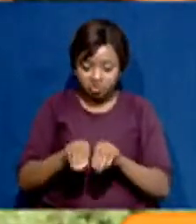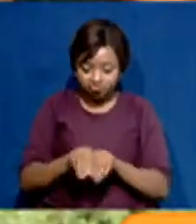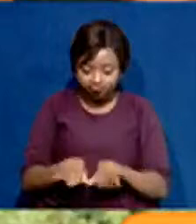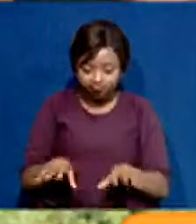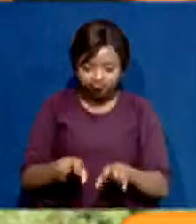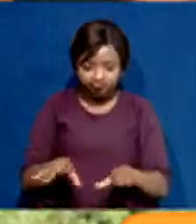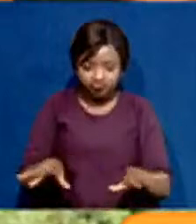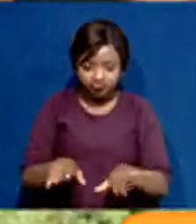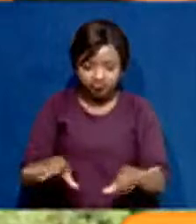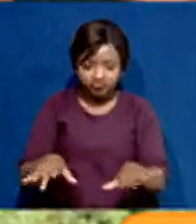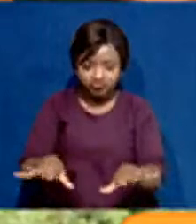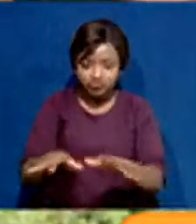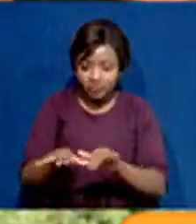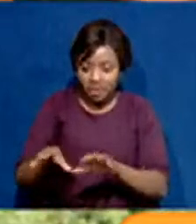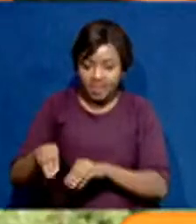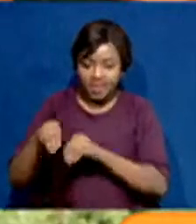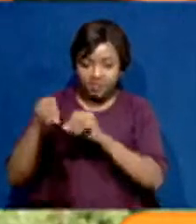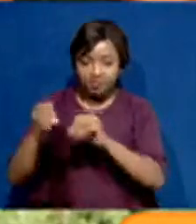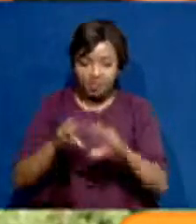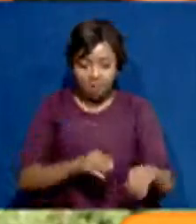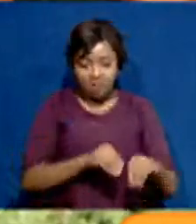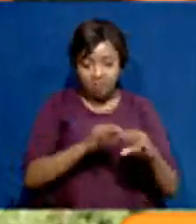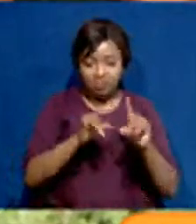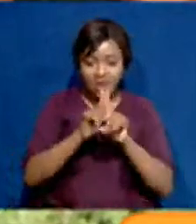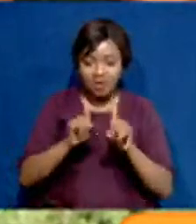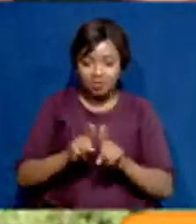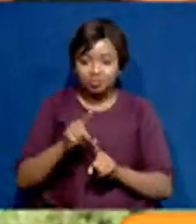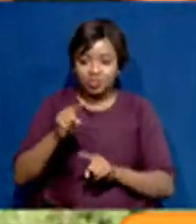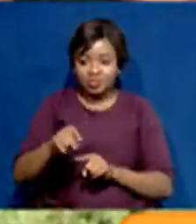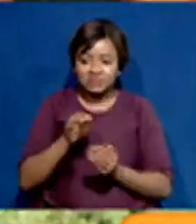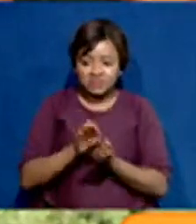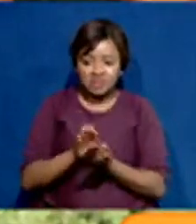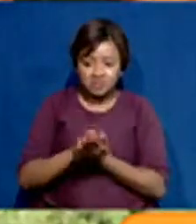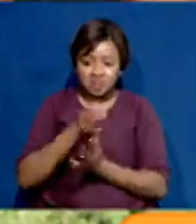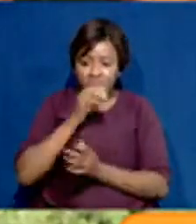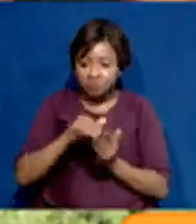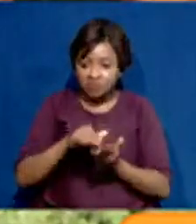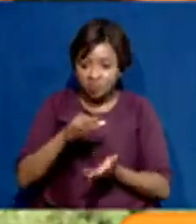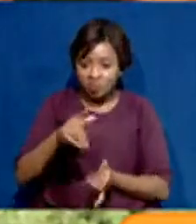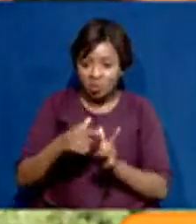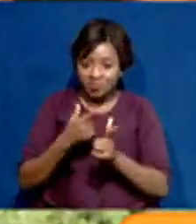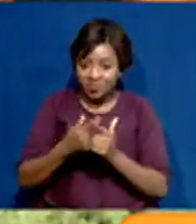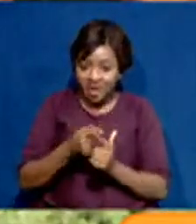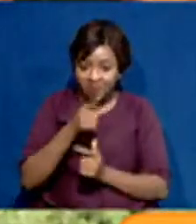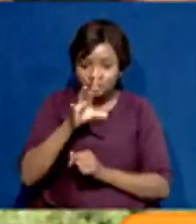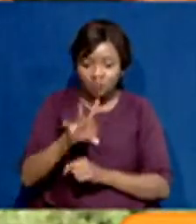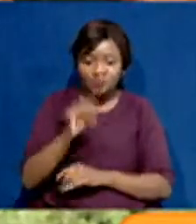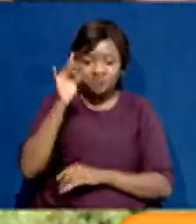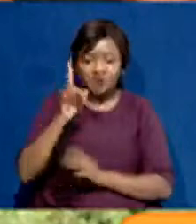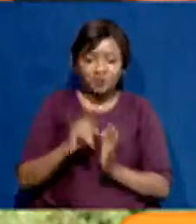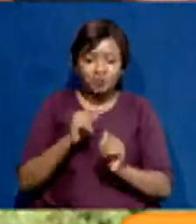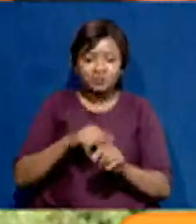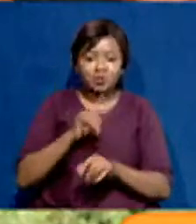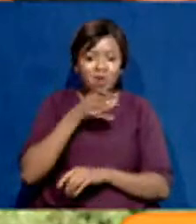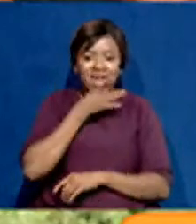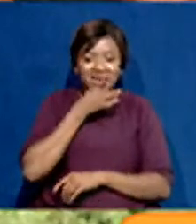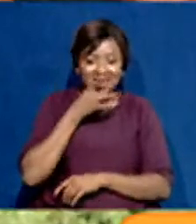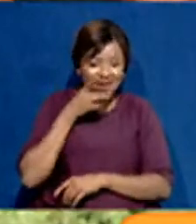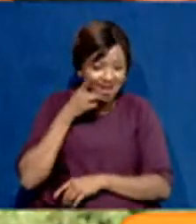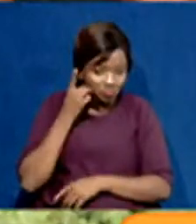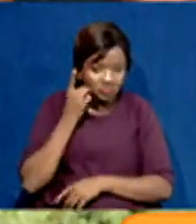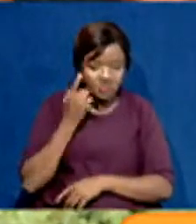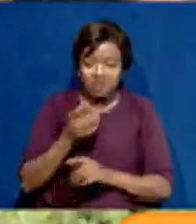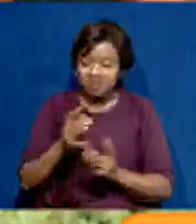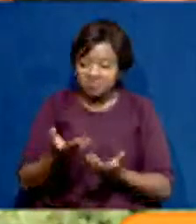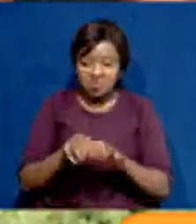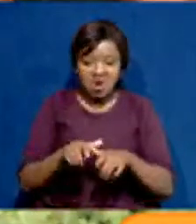mchanga. Na ile stoki zinazo kwa shamba nazo zinaweka maji inaingia. Alafu unapata hata ukame ikikuja, hiyo shamba